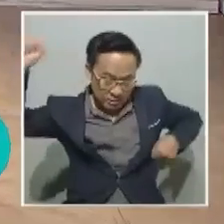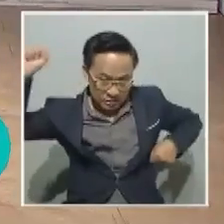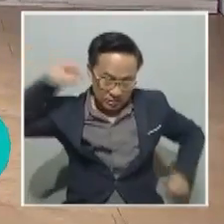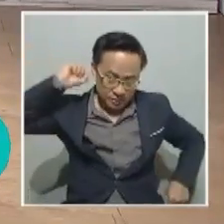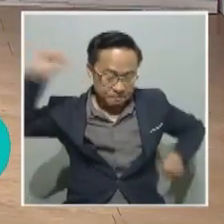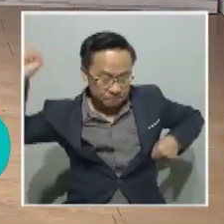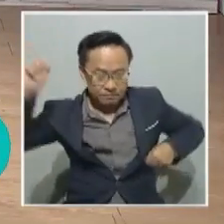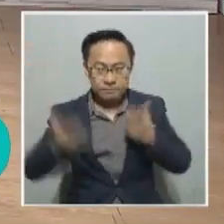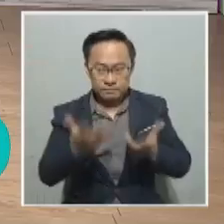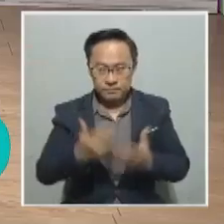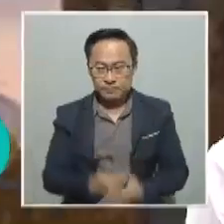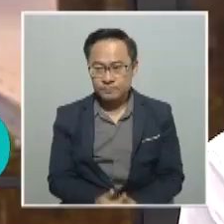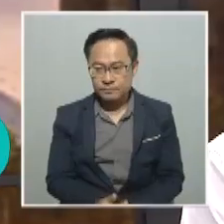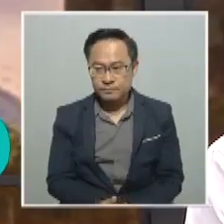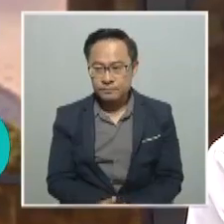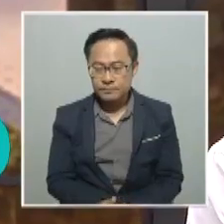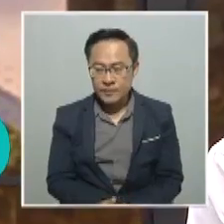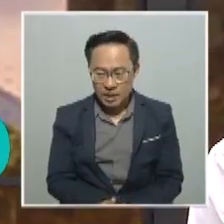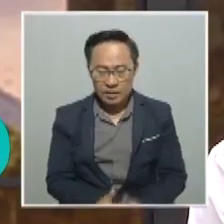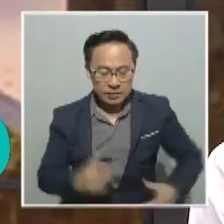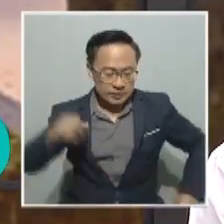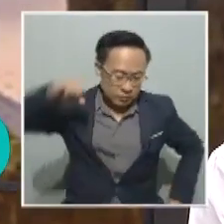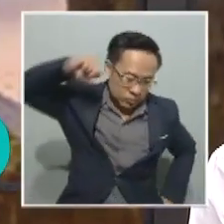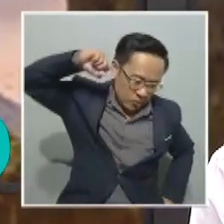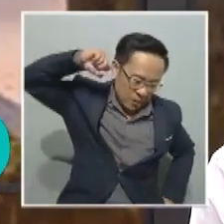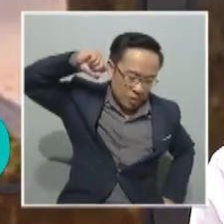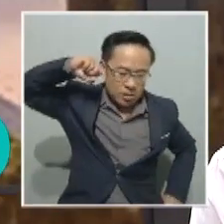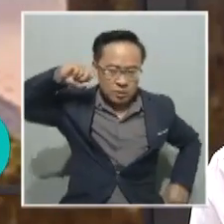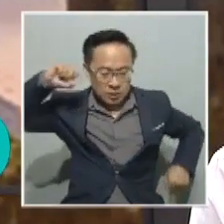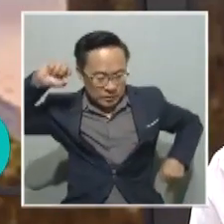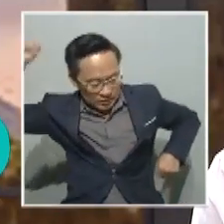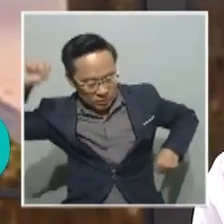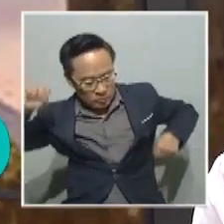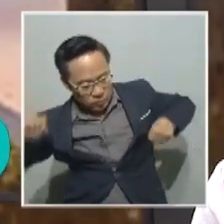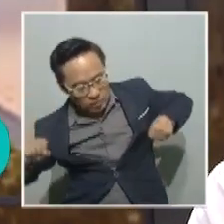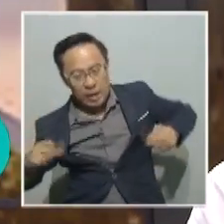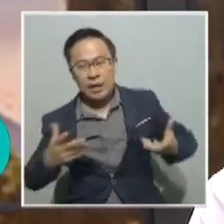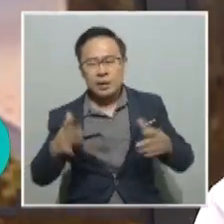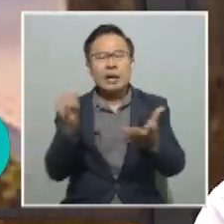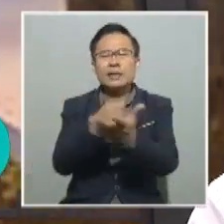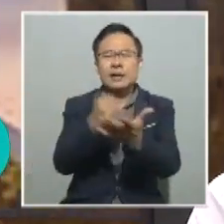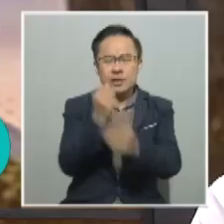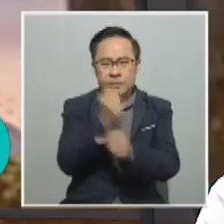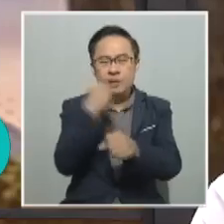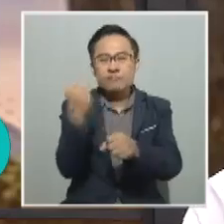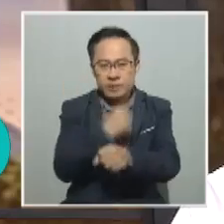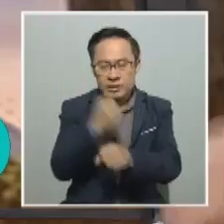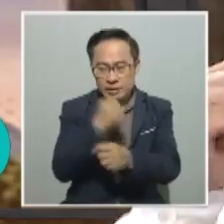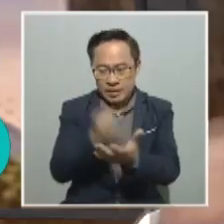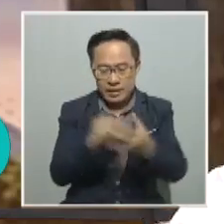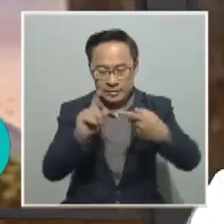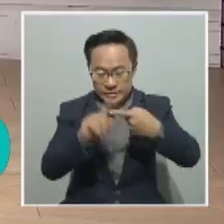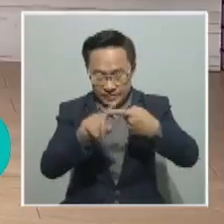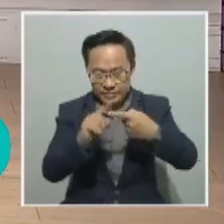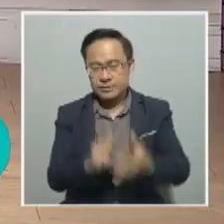ะนี่ใช่ไหมฮะอันนี้นี่ดึงขึ้น ใช่ถูกต้องนี่เลยอย่างนี้เลยถ ู กต ้ อง ปึ๊บ คือท่านี้มันจะง่ายกว่าในกรณีที่เราจะแบบใ